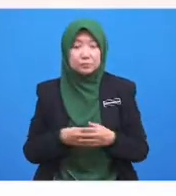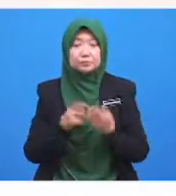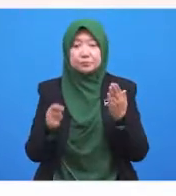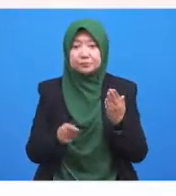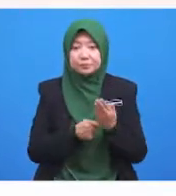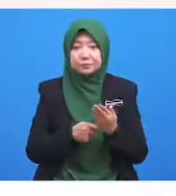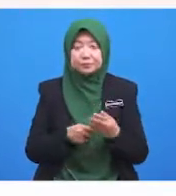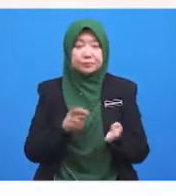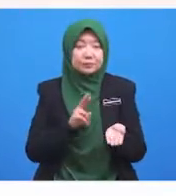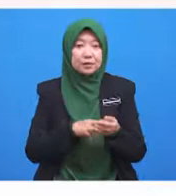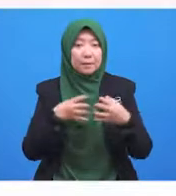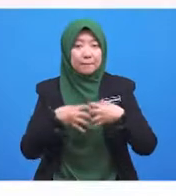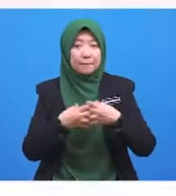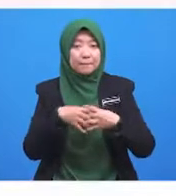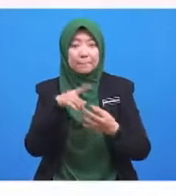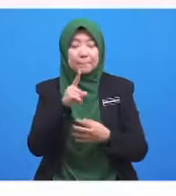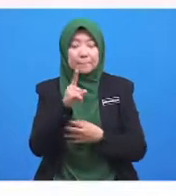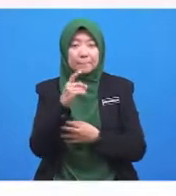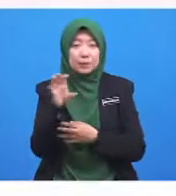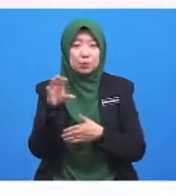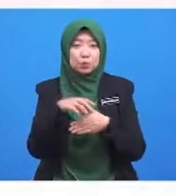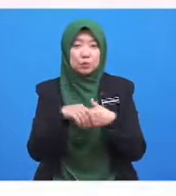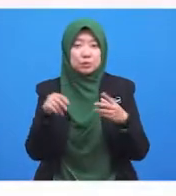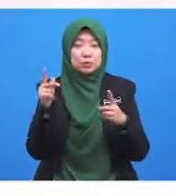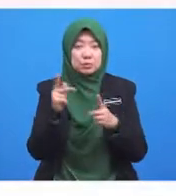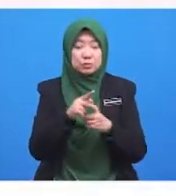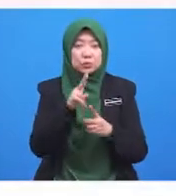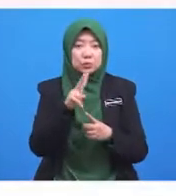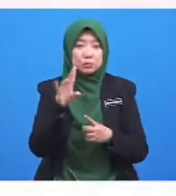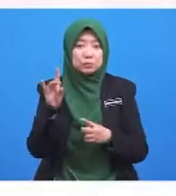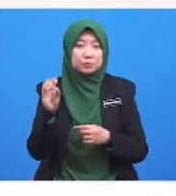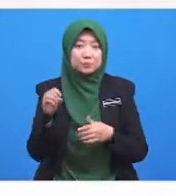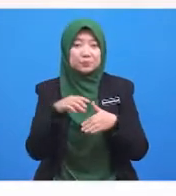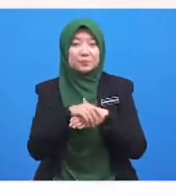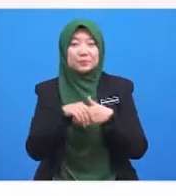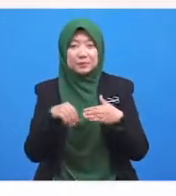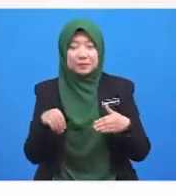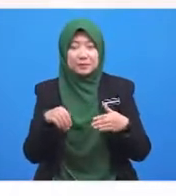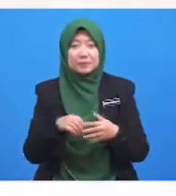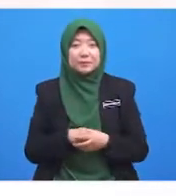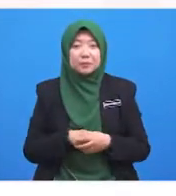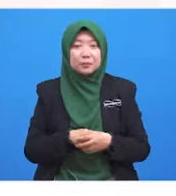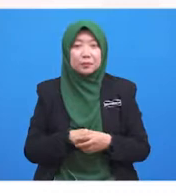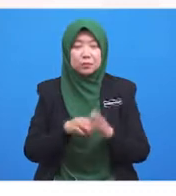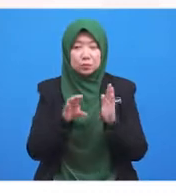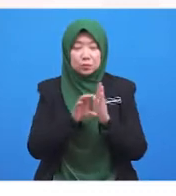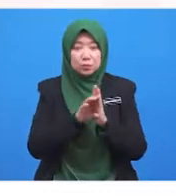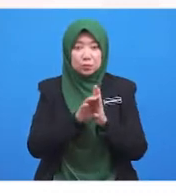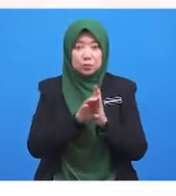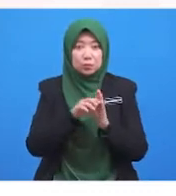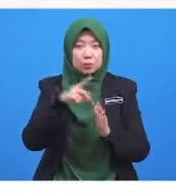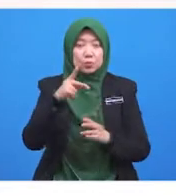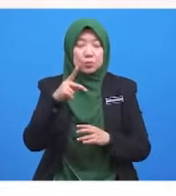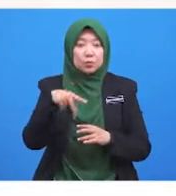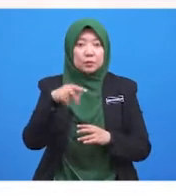tambah rawatan mesin RM100 hingga RM280. Contoh pakej rawatan